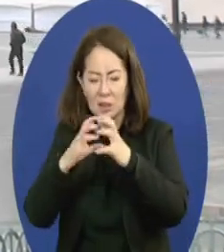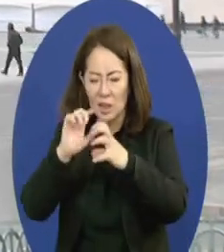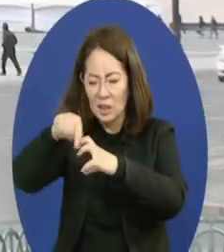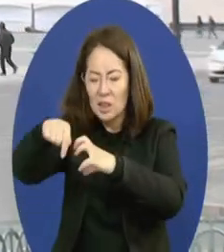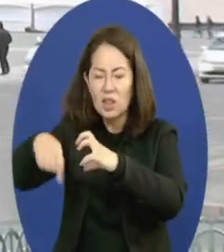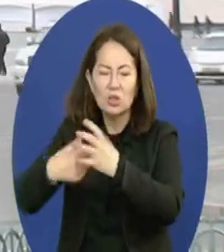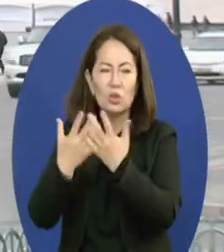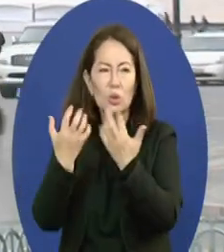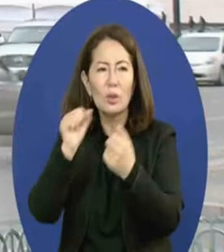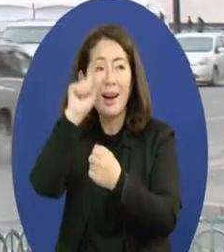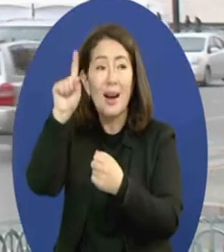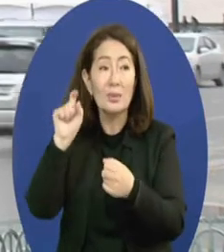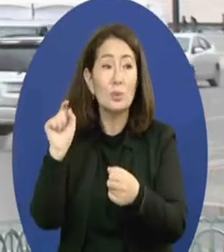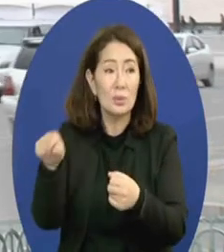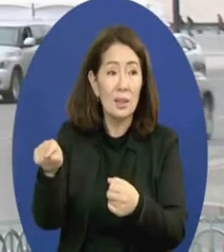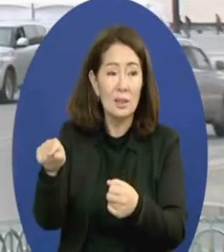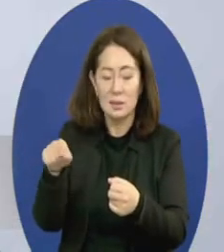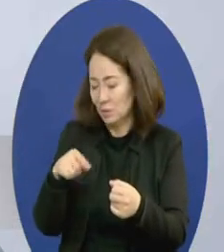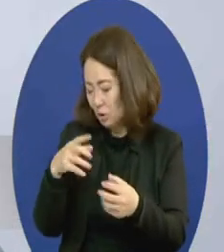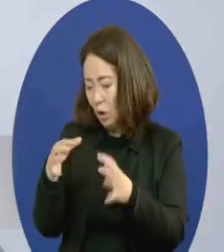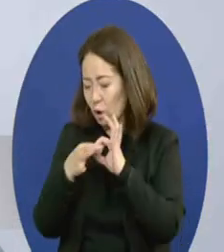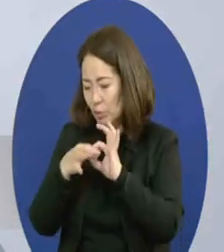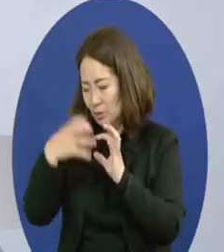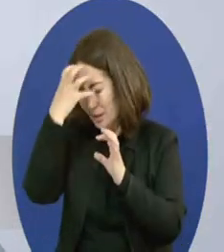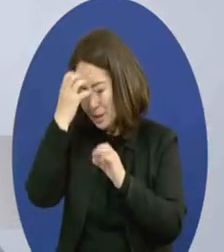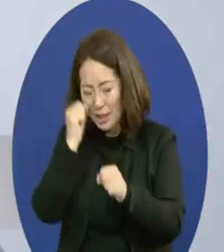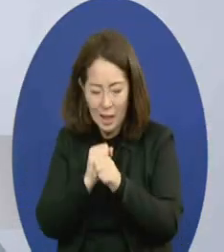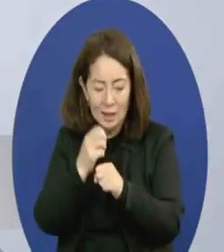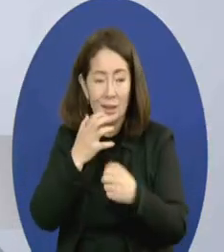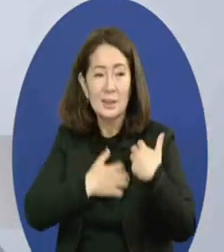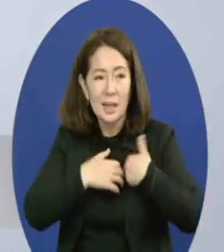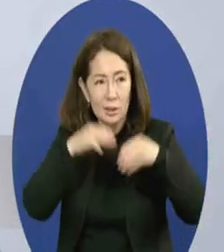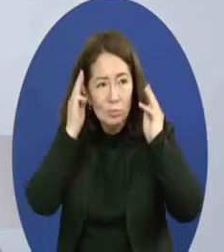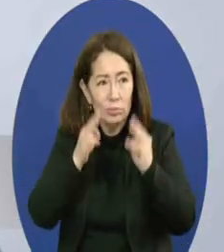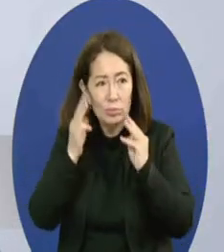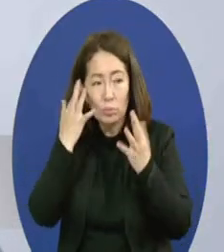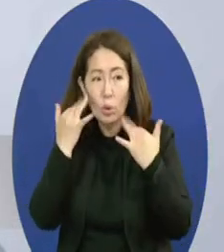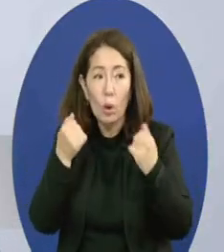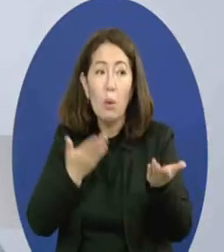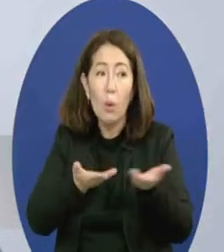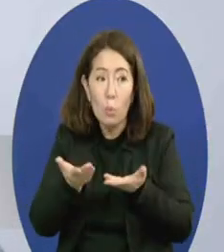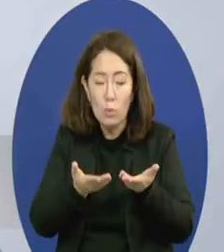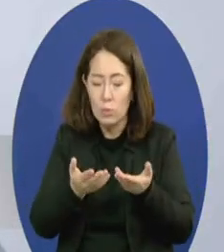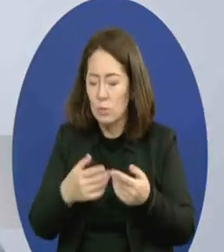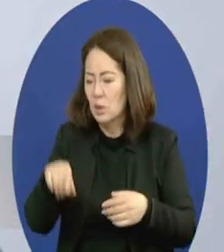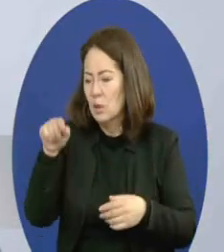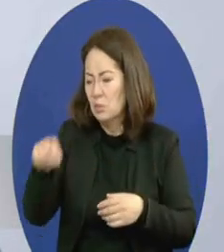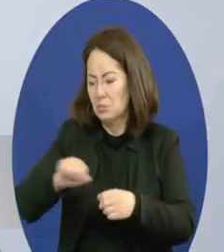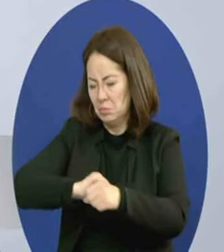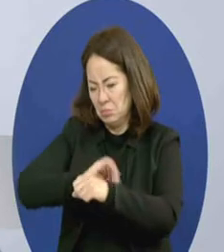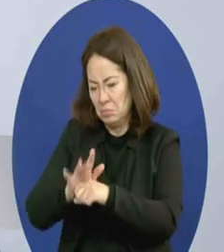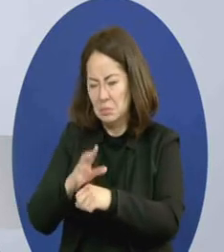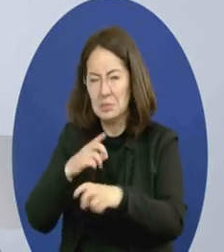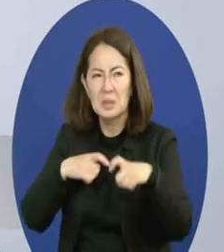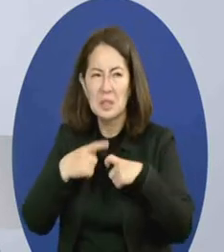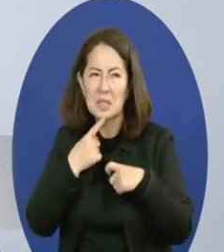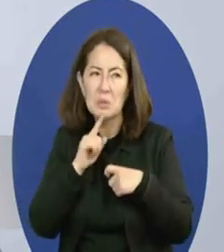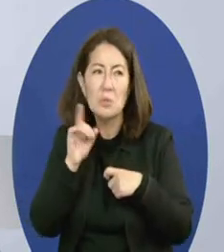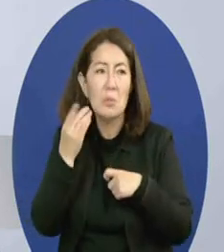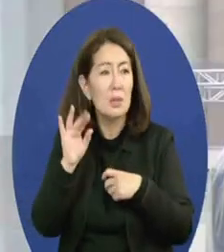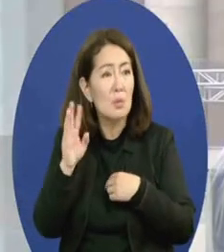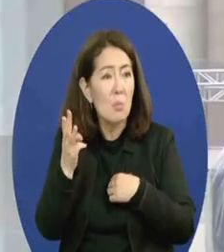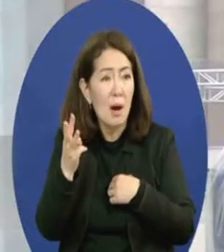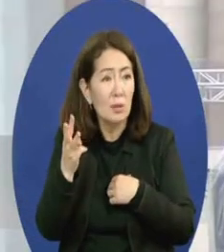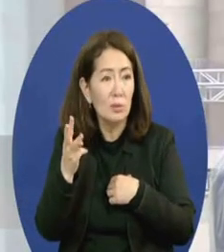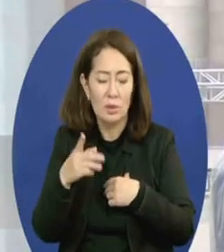учраас засгийн газар тухай бүртний шуурхай арга хэмжээ авч байгаа гэсэн юм аа. Цар тахлын дараа эдийн засгийн нөхцөл байдал хүндрэх эрсдэлтэй байгаа. Эдийн засгийн бэрхшээлийг